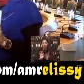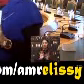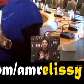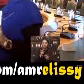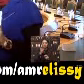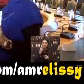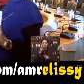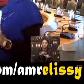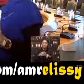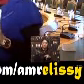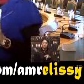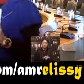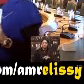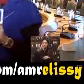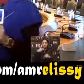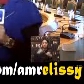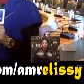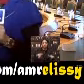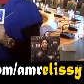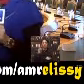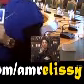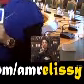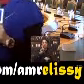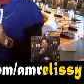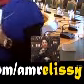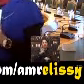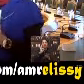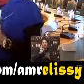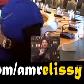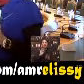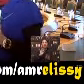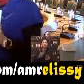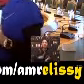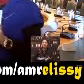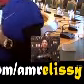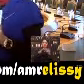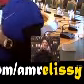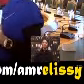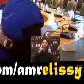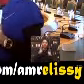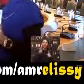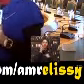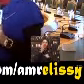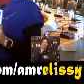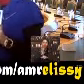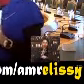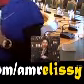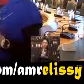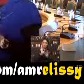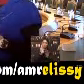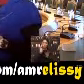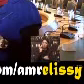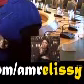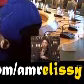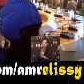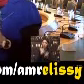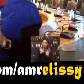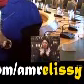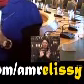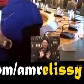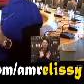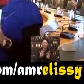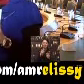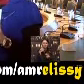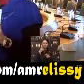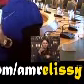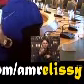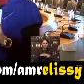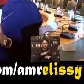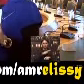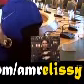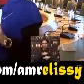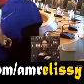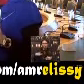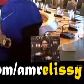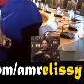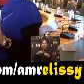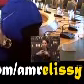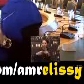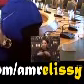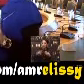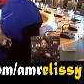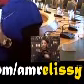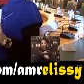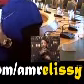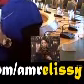يكون أداة مدمرة. هذه المبادرة هي الأولى من نوعها والتي انبعثت من البوق الحكومي ليس